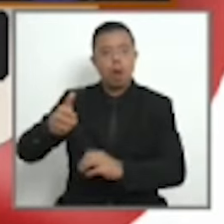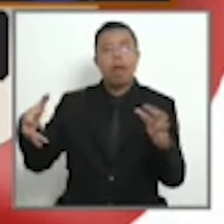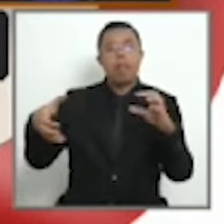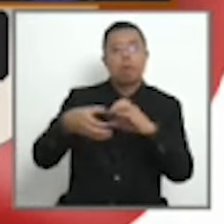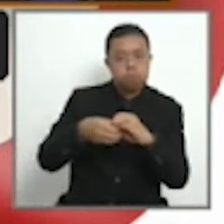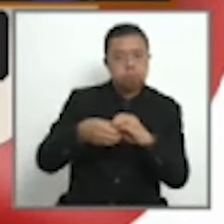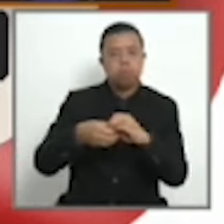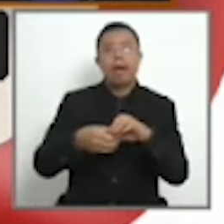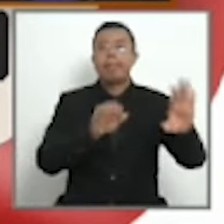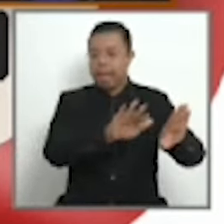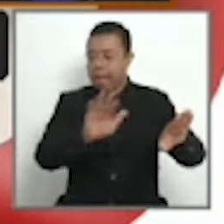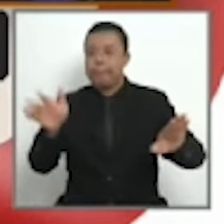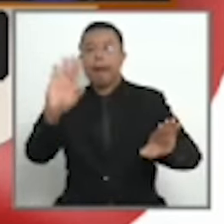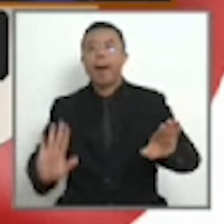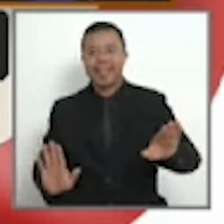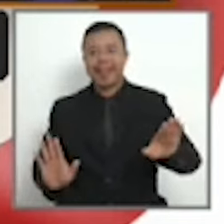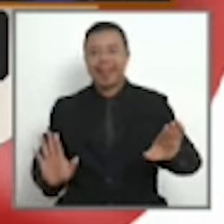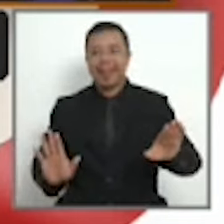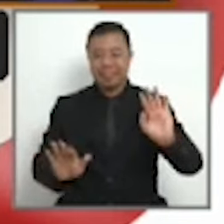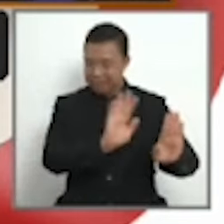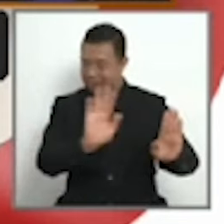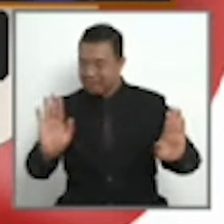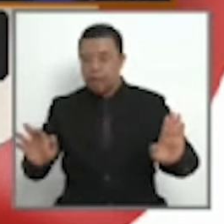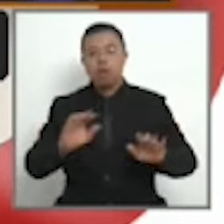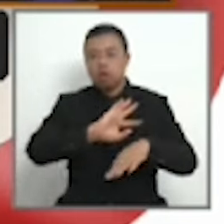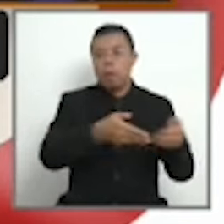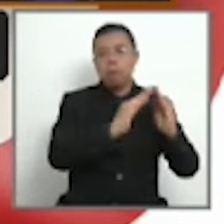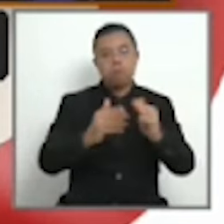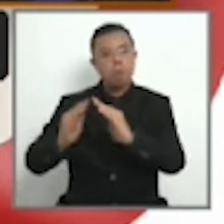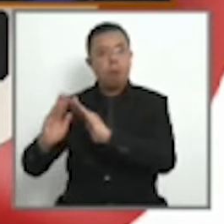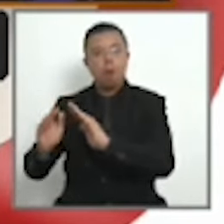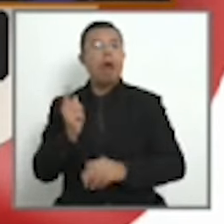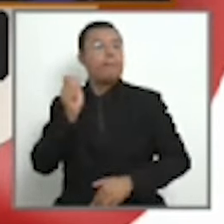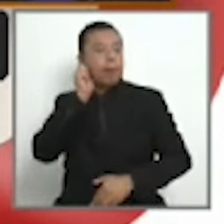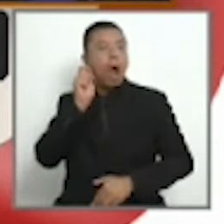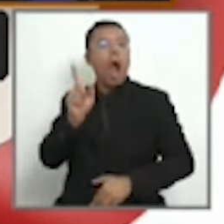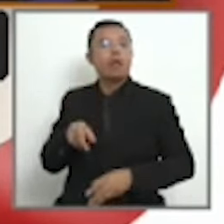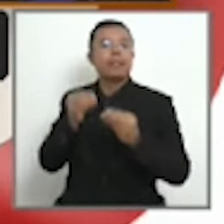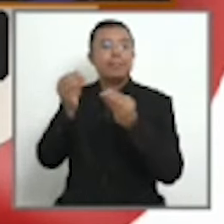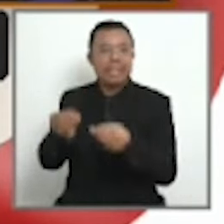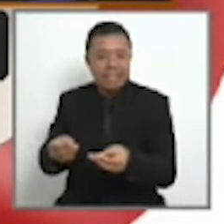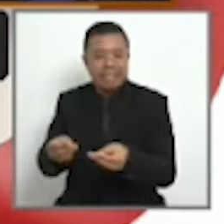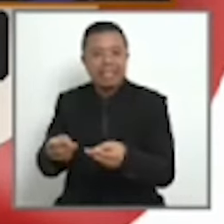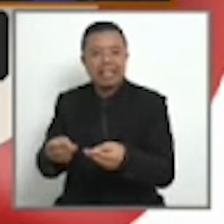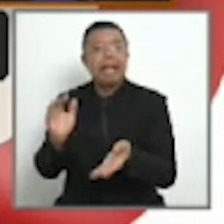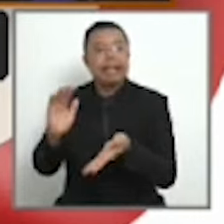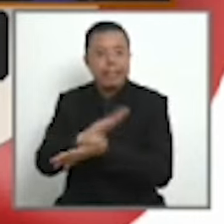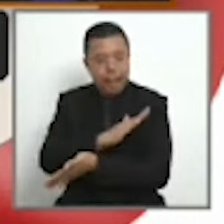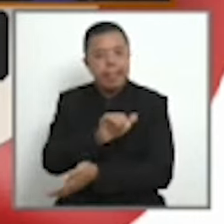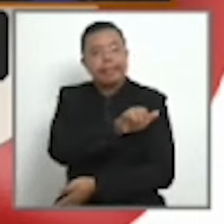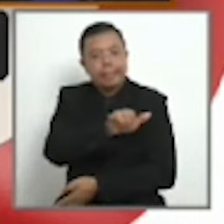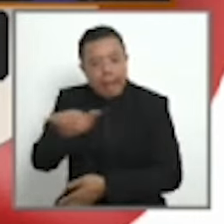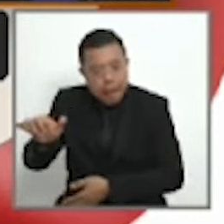di tiap kabupaten di mana E kaum perempuan harus diberi suatu kesempatan